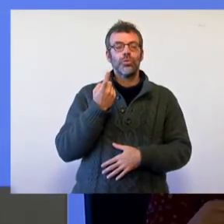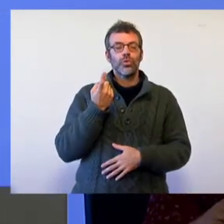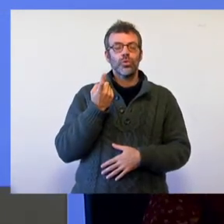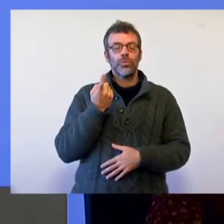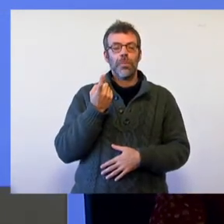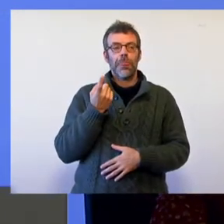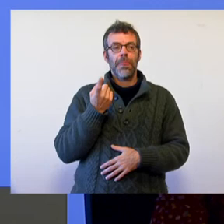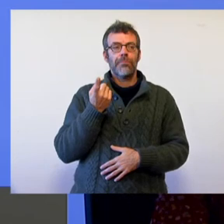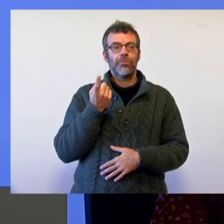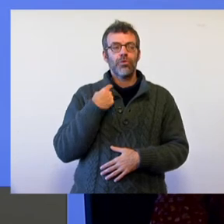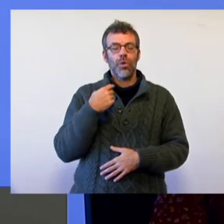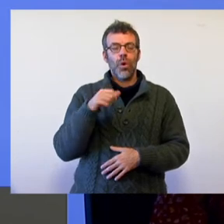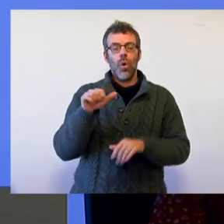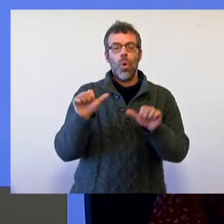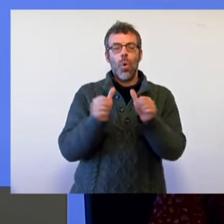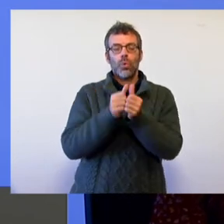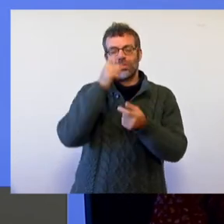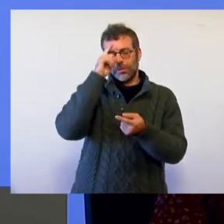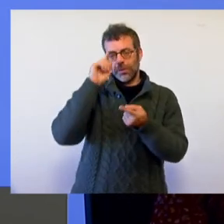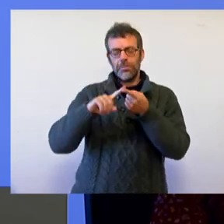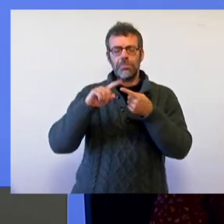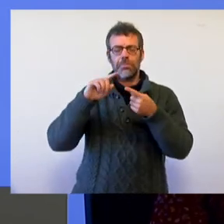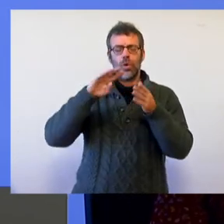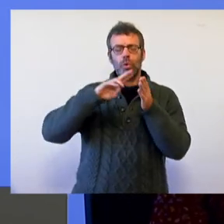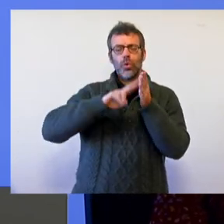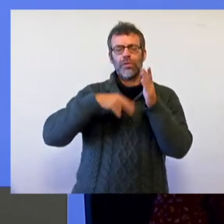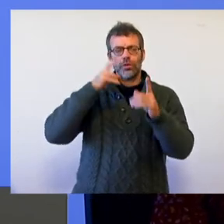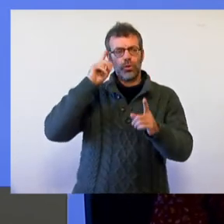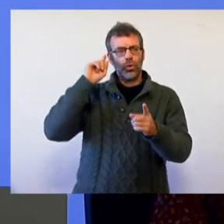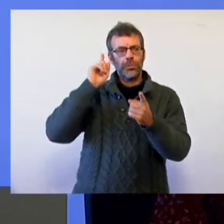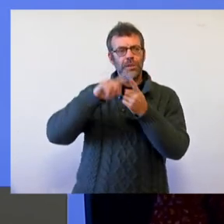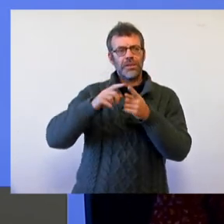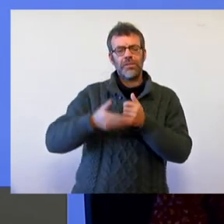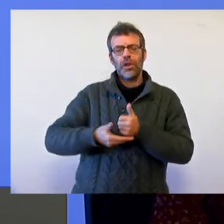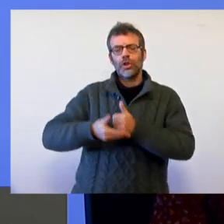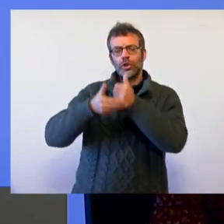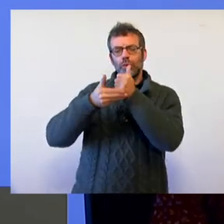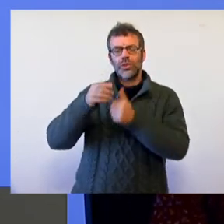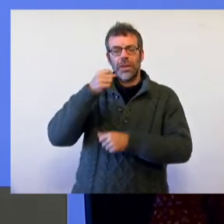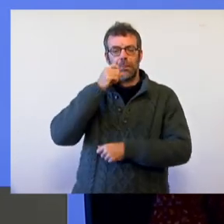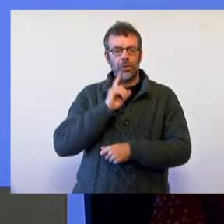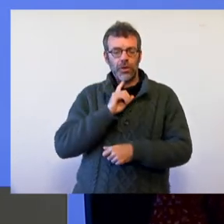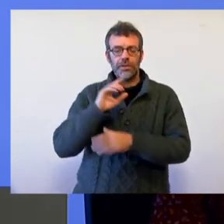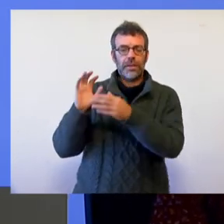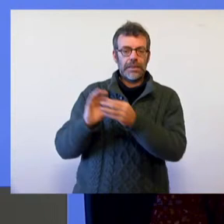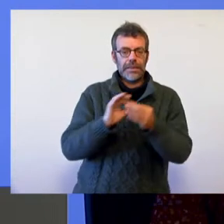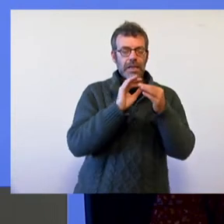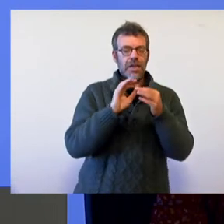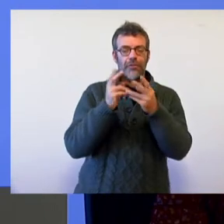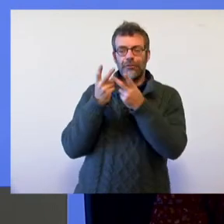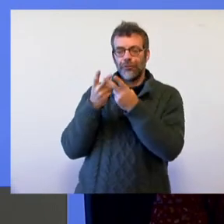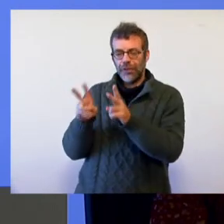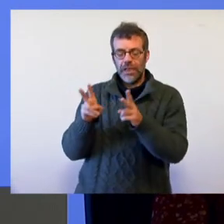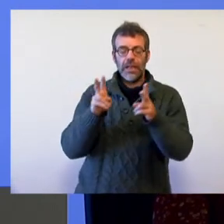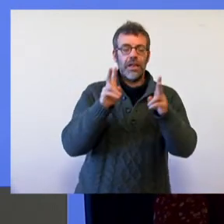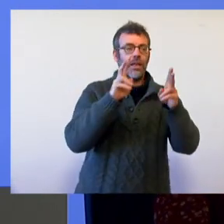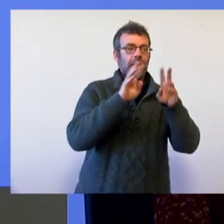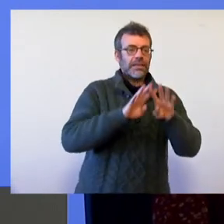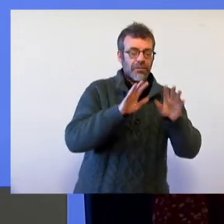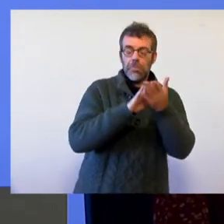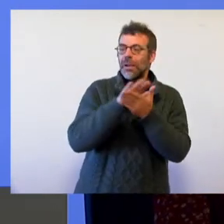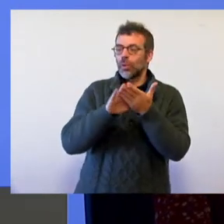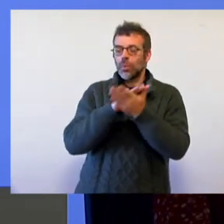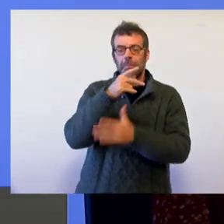Madame McBarrelly, convention d'objectifs relative à une action de soutien à la parentalité, la ville et la CAF, et la, pardon, et la